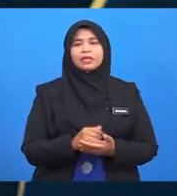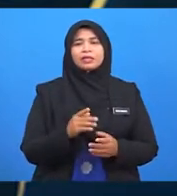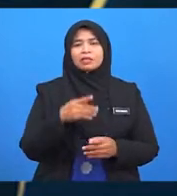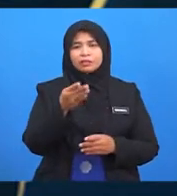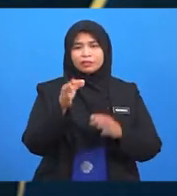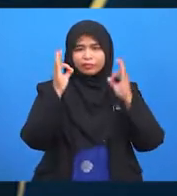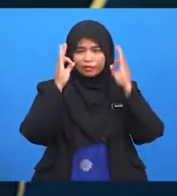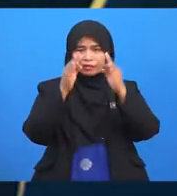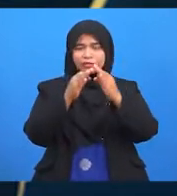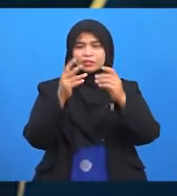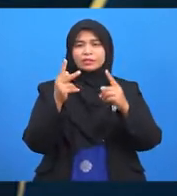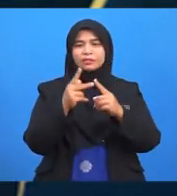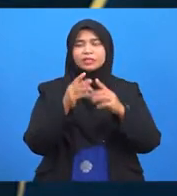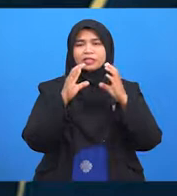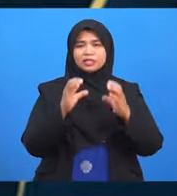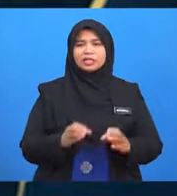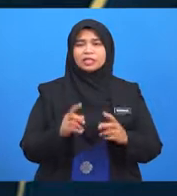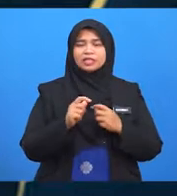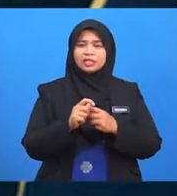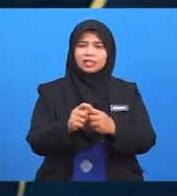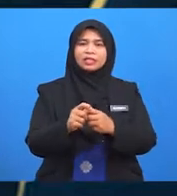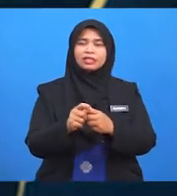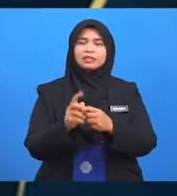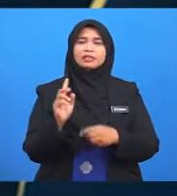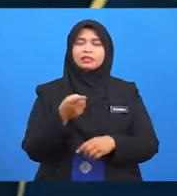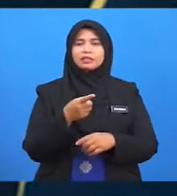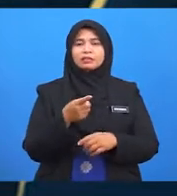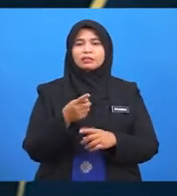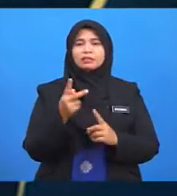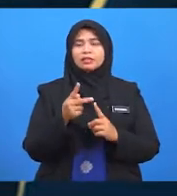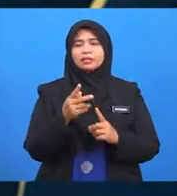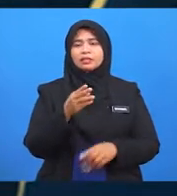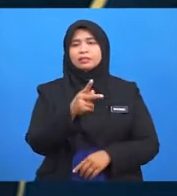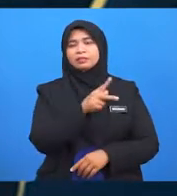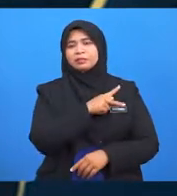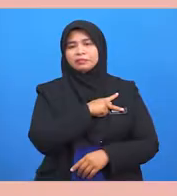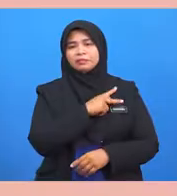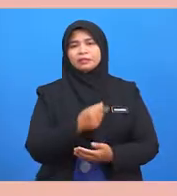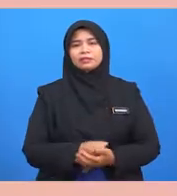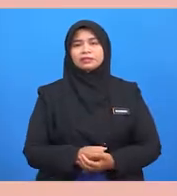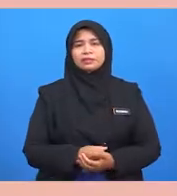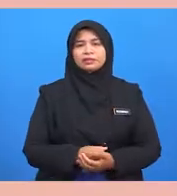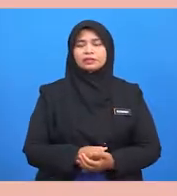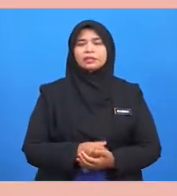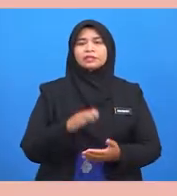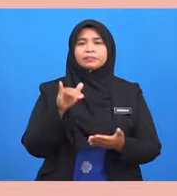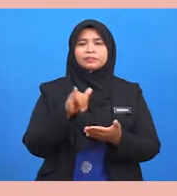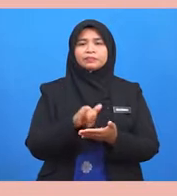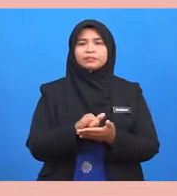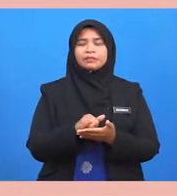kepada cara mentaati pemimpin yang telah kita pelajari di awal tadi,